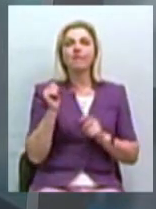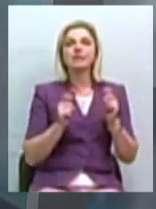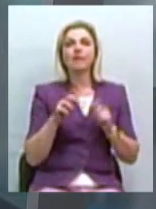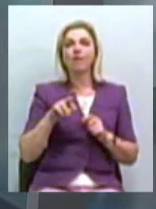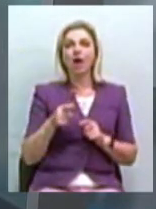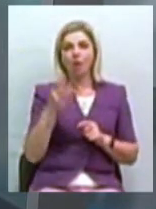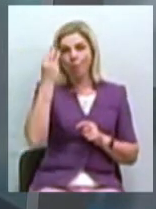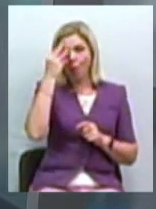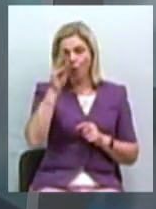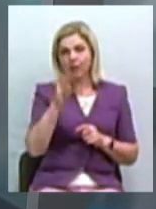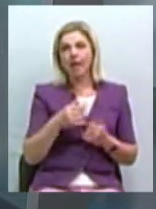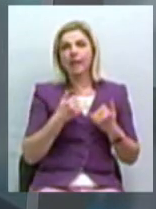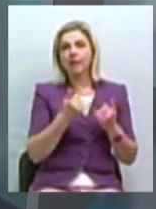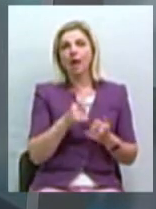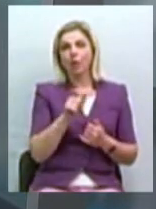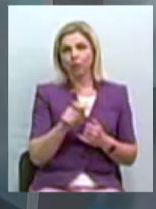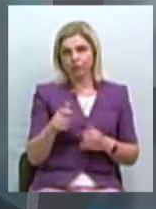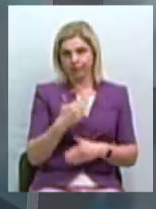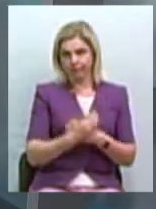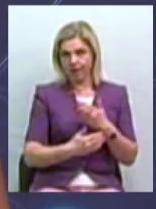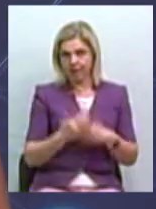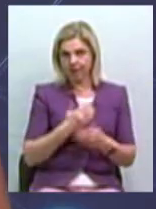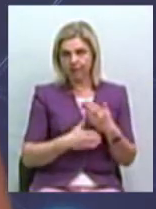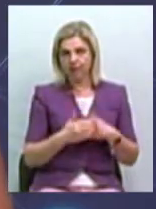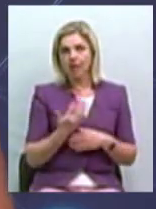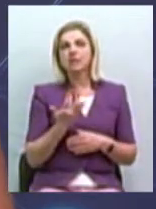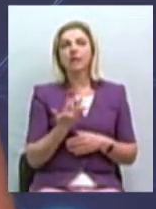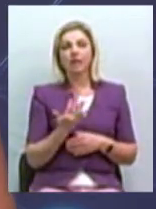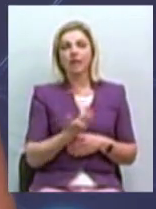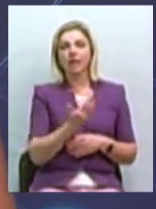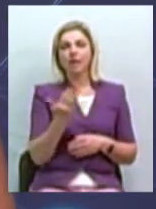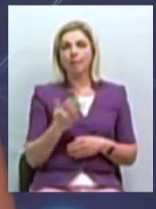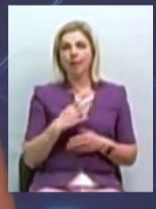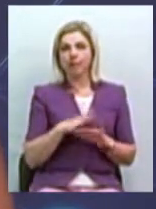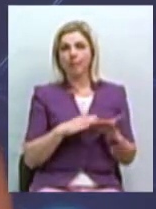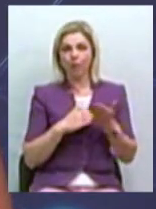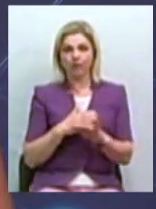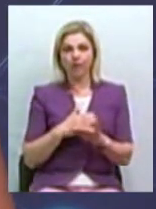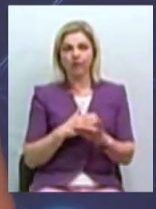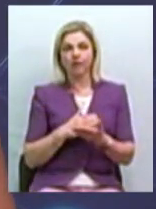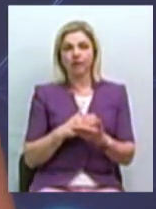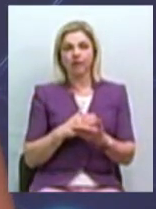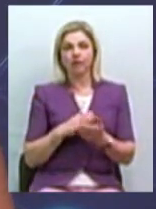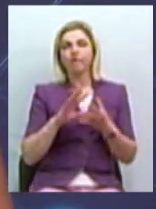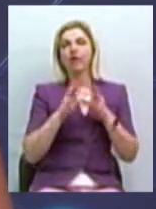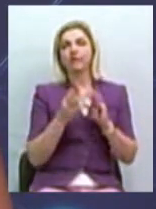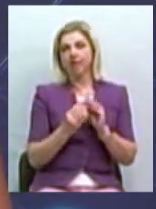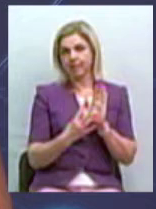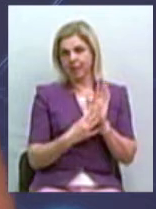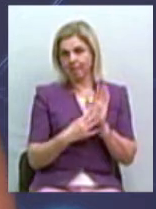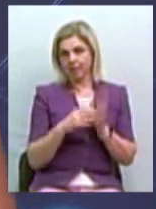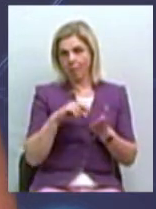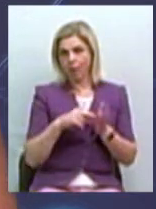моди, да, для осіб з обмеженими можливостями. Де також... А скільки їх було подано? Кількість, Тетяна? Яка була? Так. Подано взагалі 9